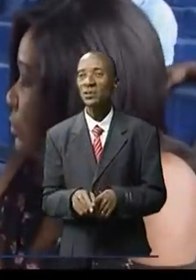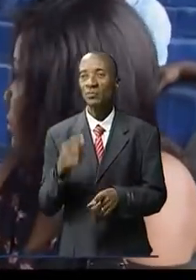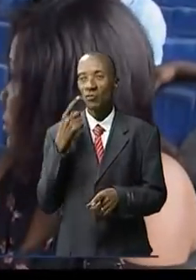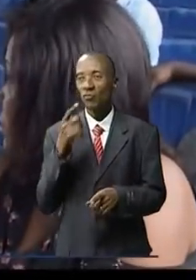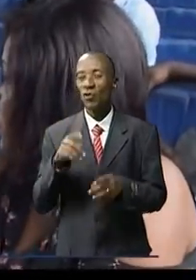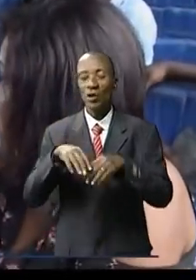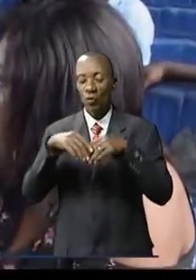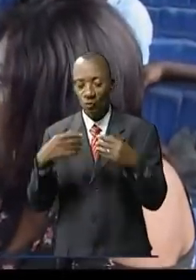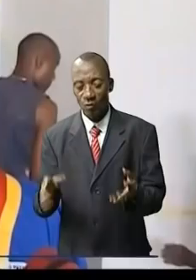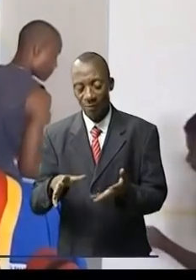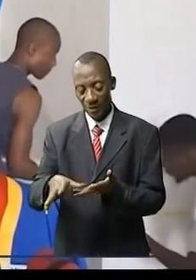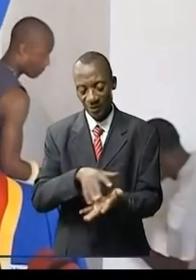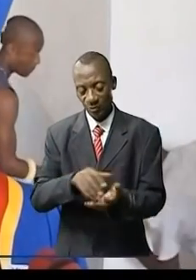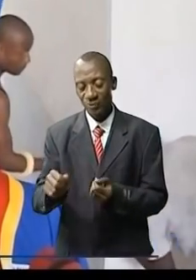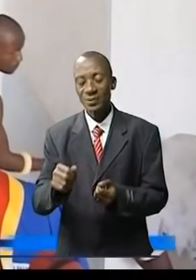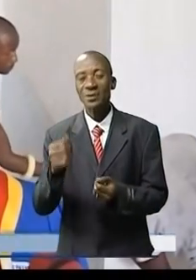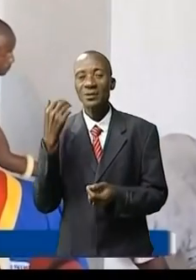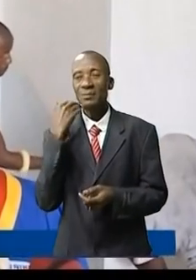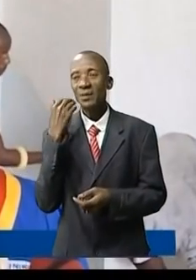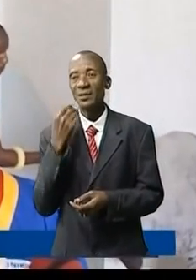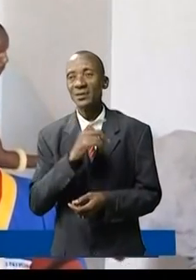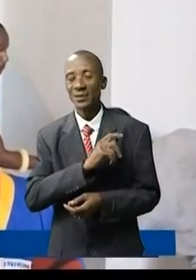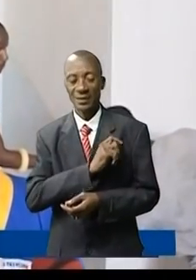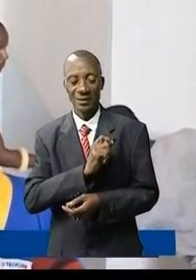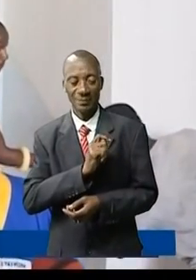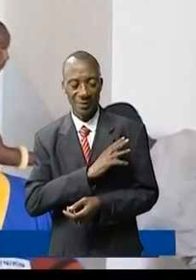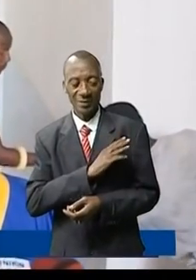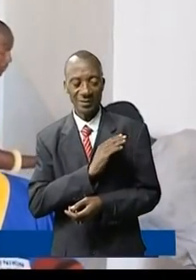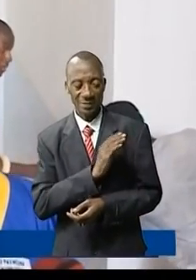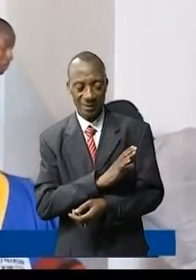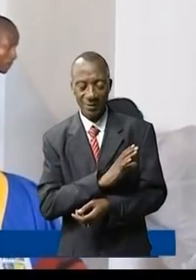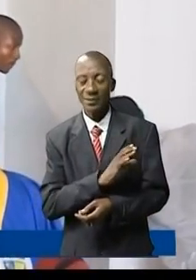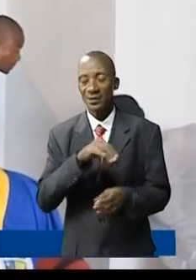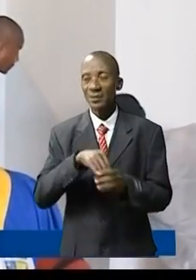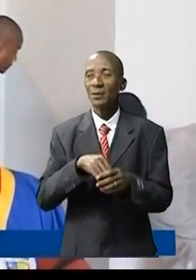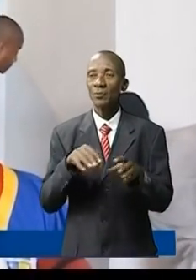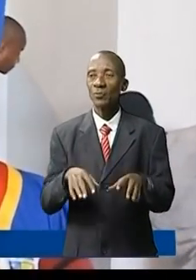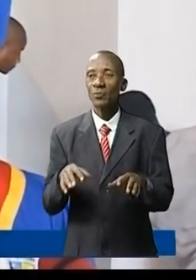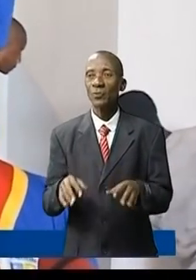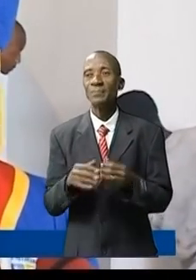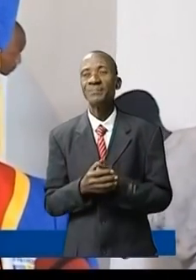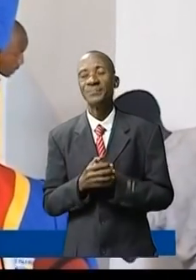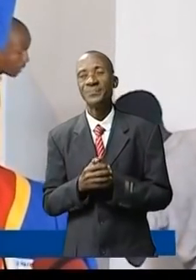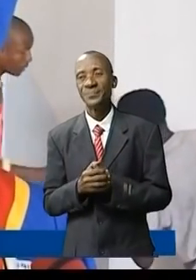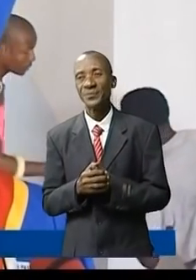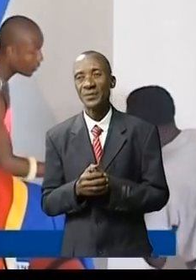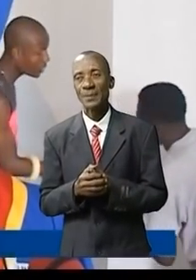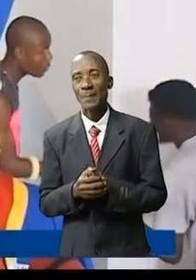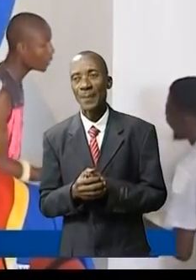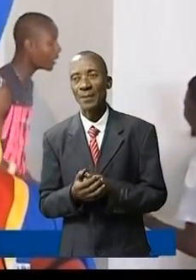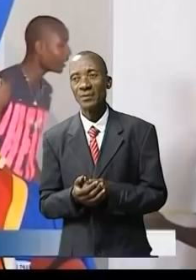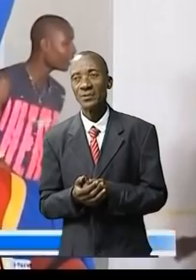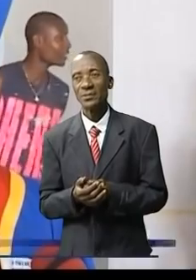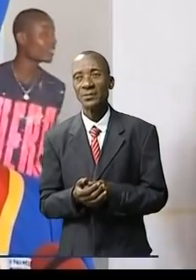que durant ce parcours, cela se passe bien et qu'ils n'abandonnent pas le traitement. Quand nous parvenons à le faire, nous parvenons à guérir la majorité de